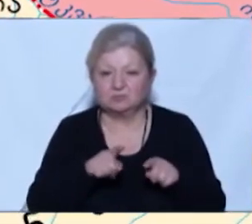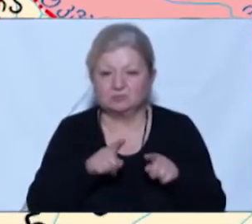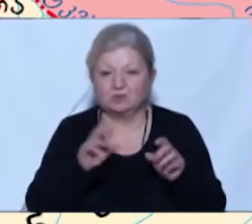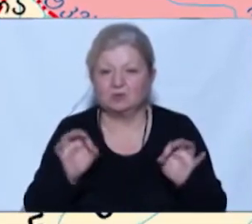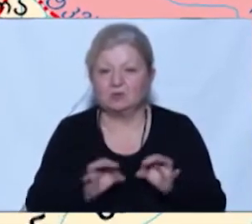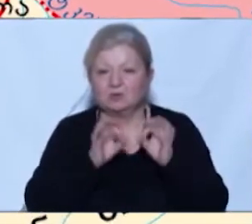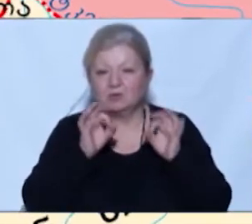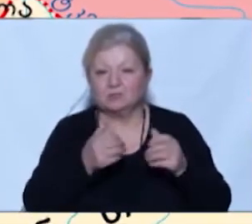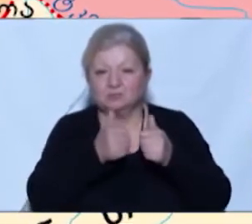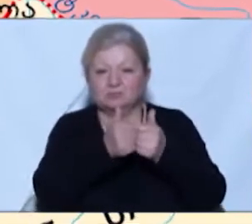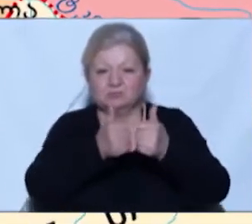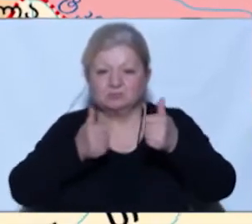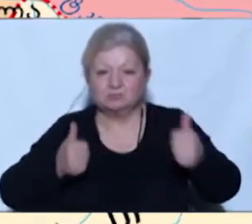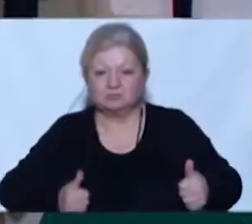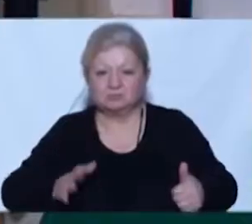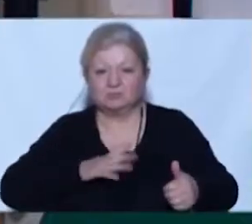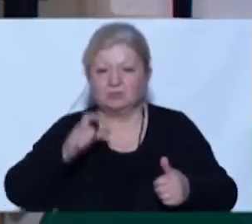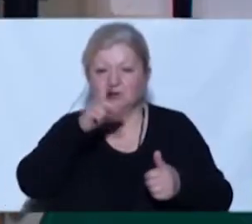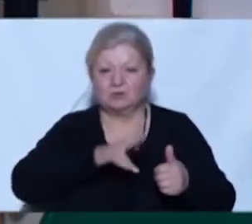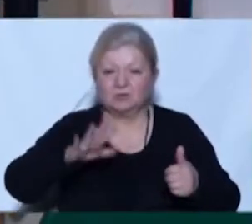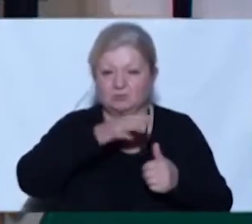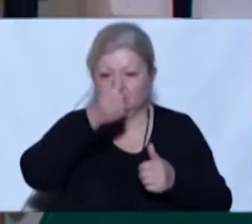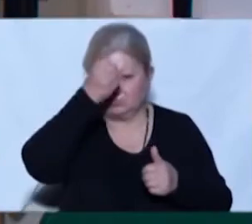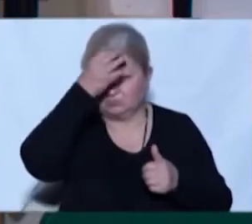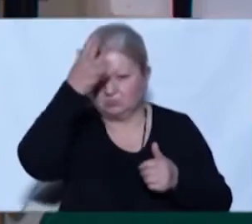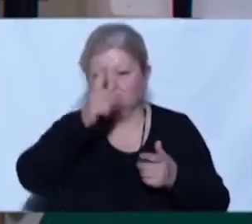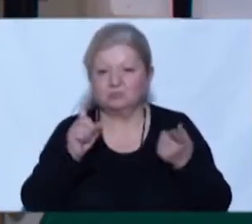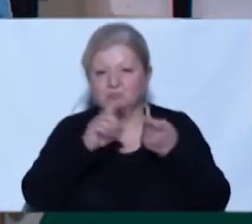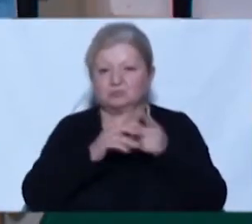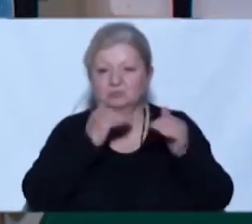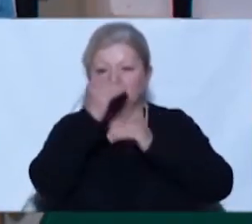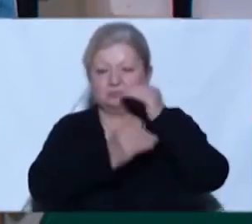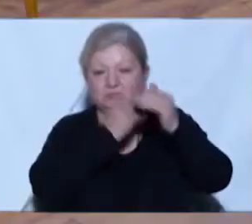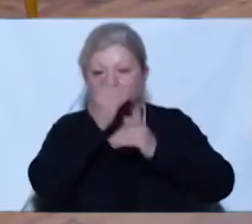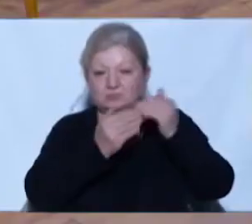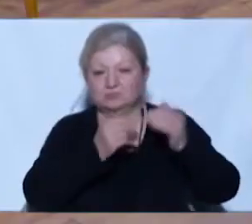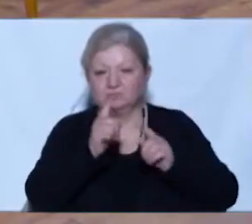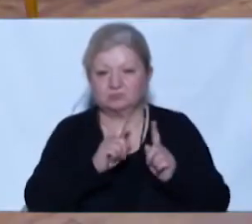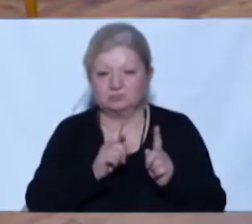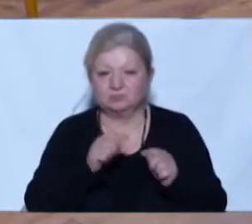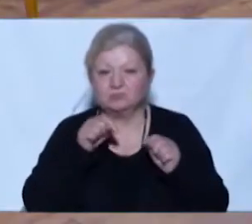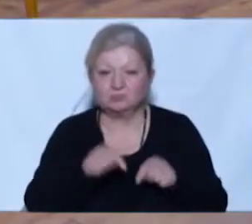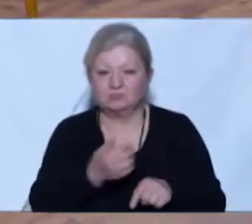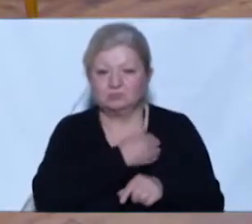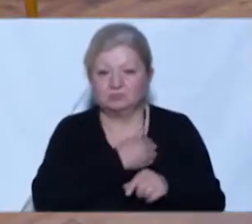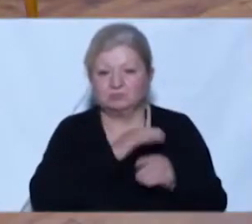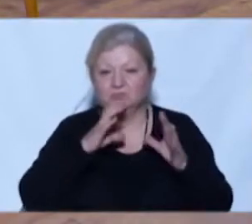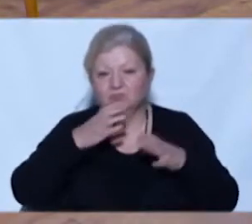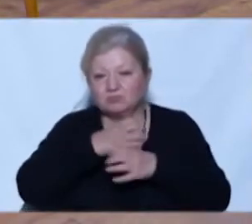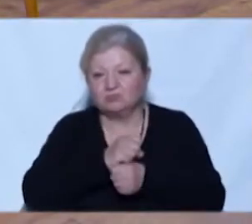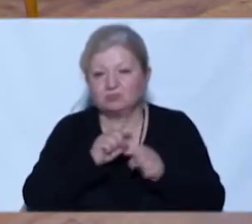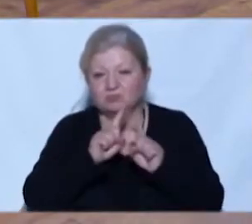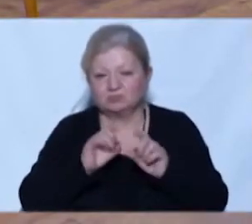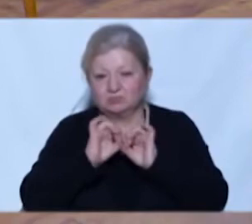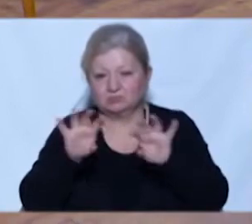აბსოლუტურად იქნა დაცილებული ევროპის კულტურულ მიღწევებსა და წარმატებებს. Ეს მინდოდა მოკლედ სულ